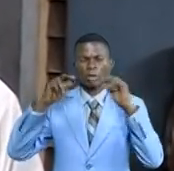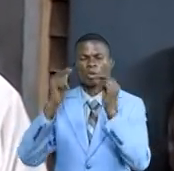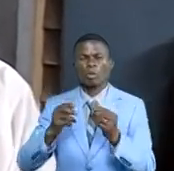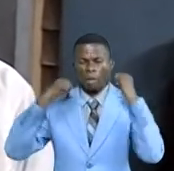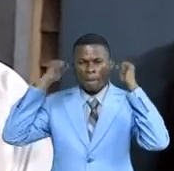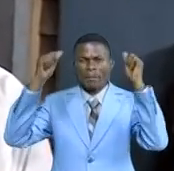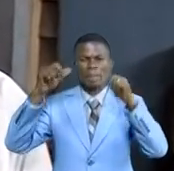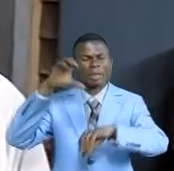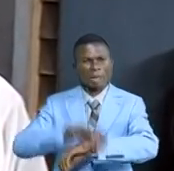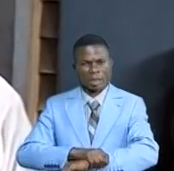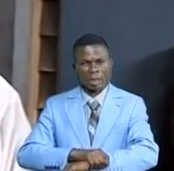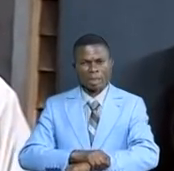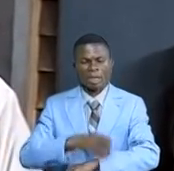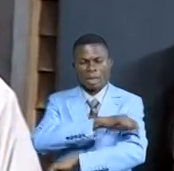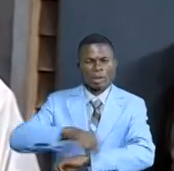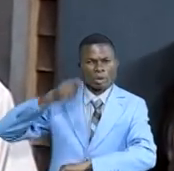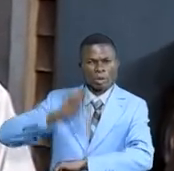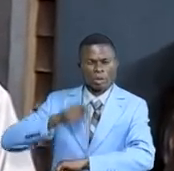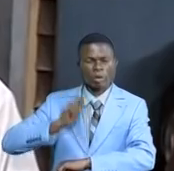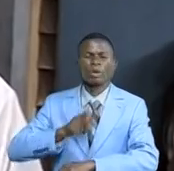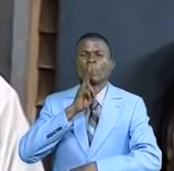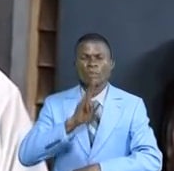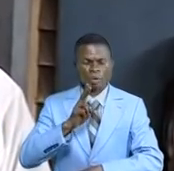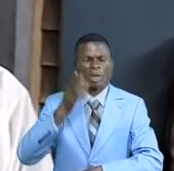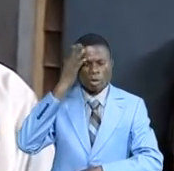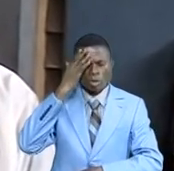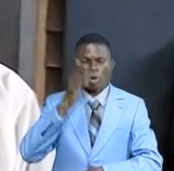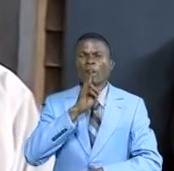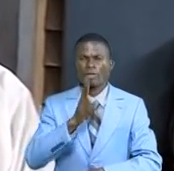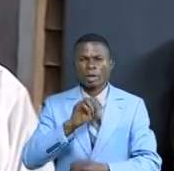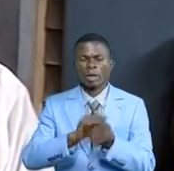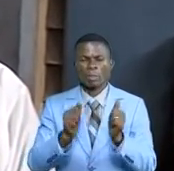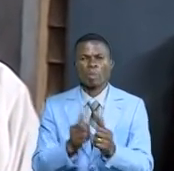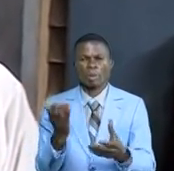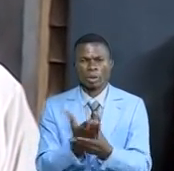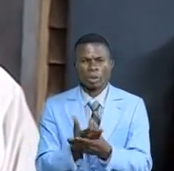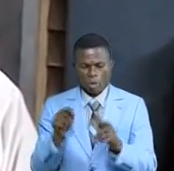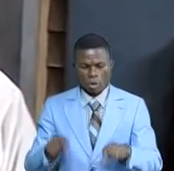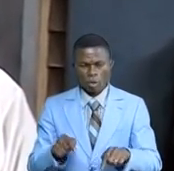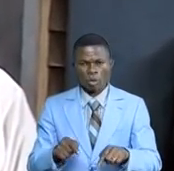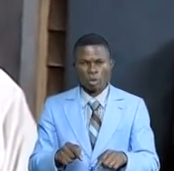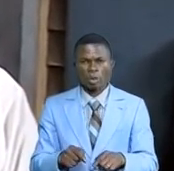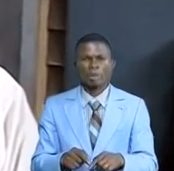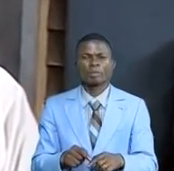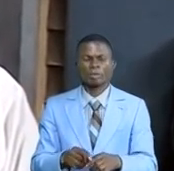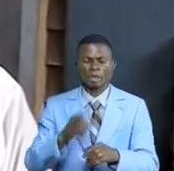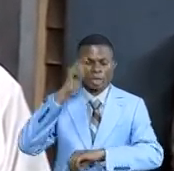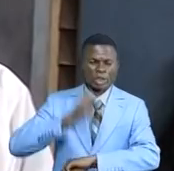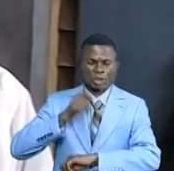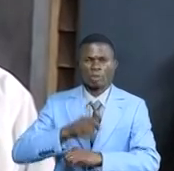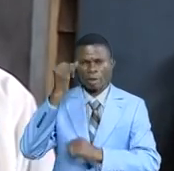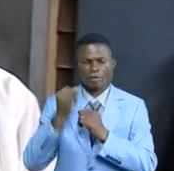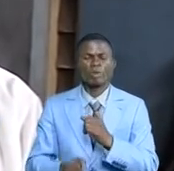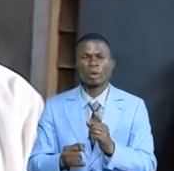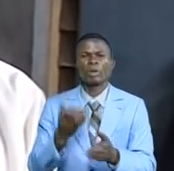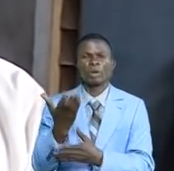Mputu. Le parquet a été suffisamment éclairé pour fixer les dossiers. Aujourd'hui, nous en sommes à l'audience foraine sur